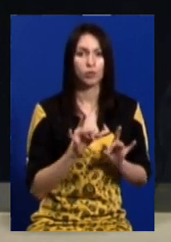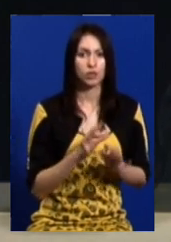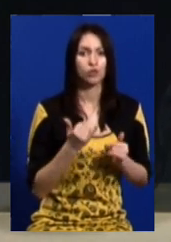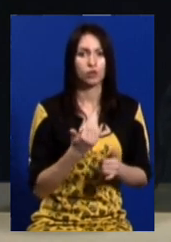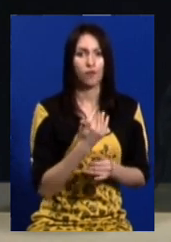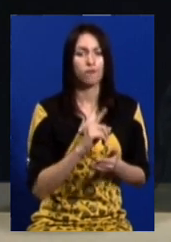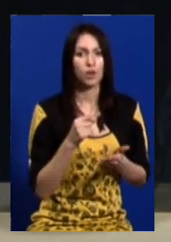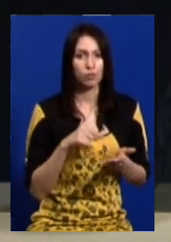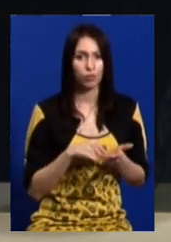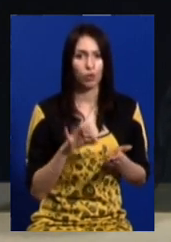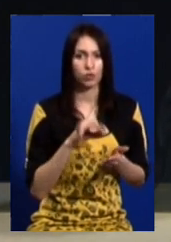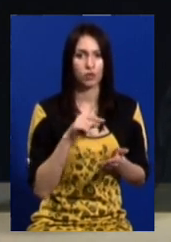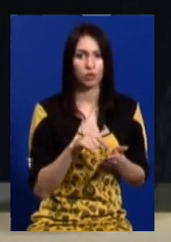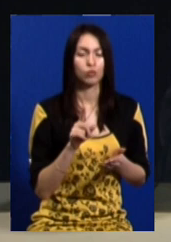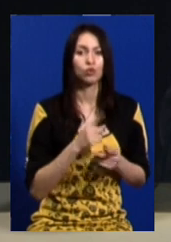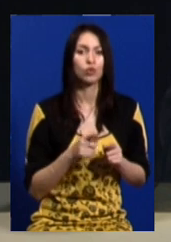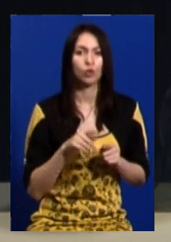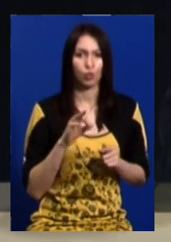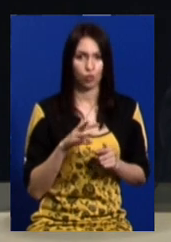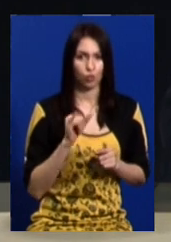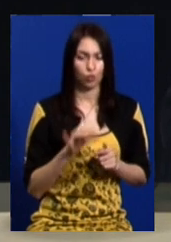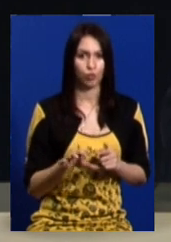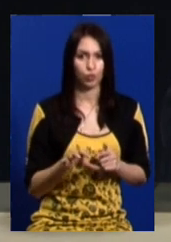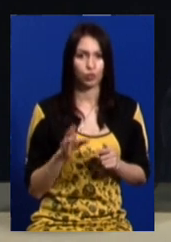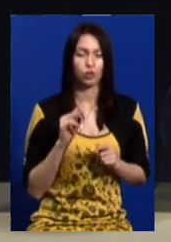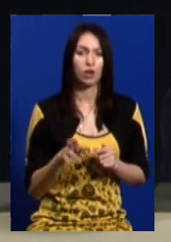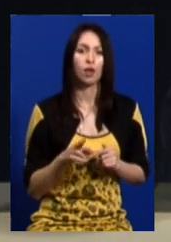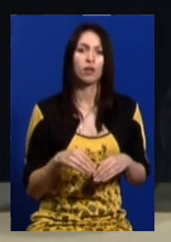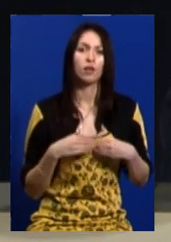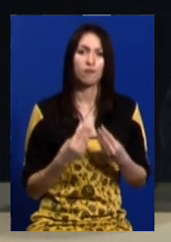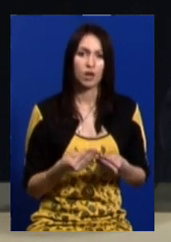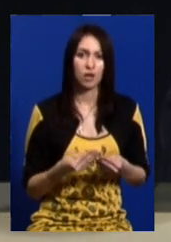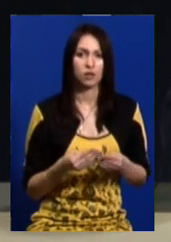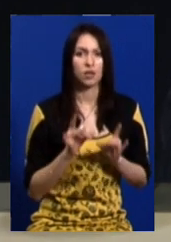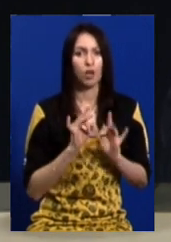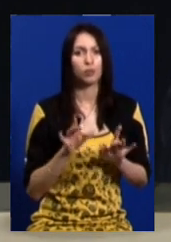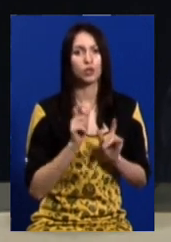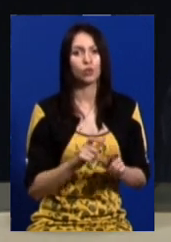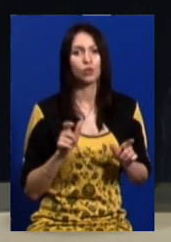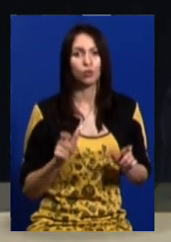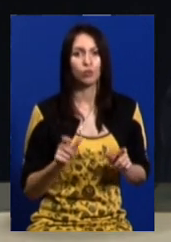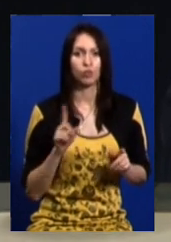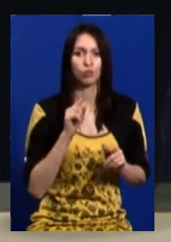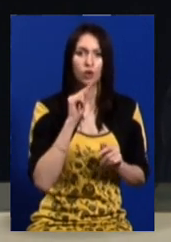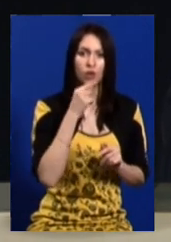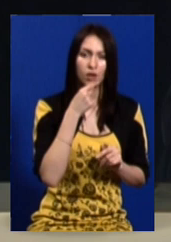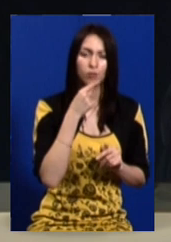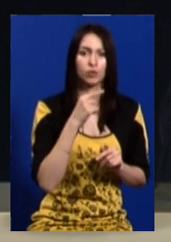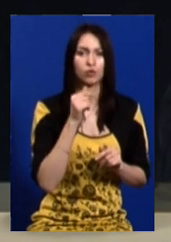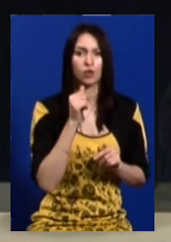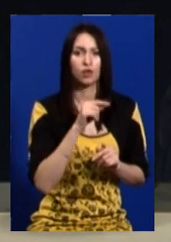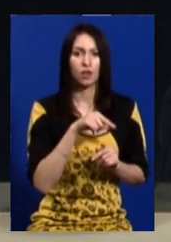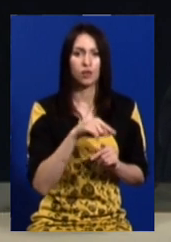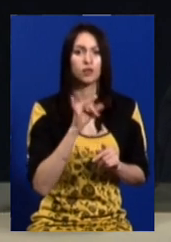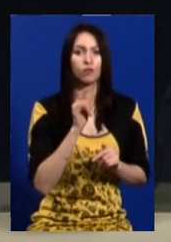питання стоїть про Томос. Що таке Томос, як він надавався, пояснити людям, що ми є канонічне, що таїнство всі здійснені.